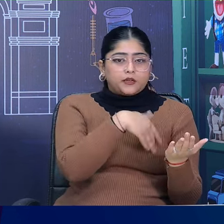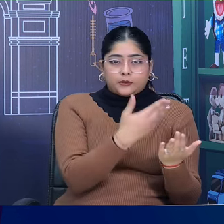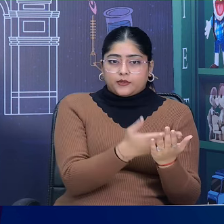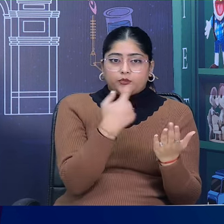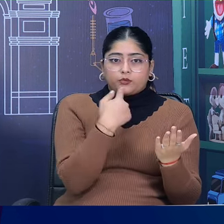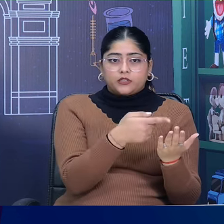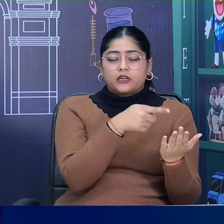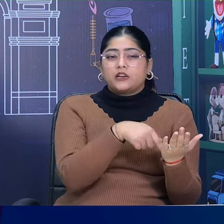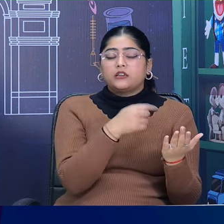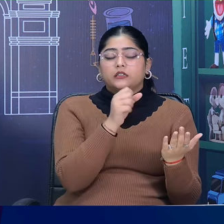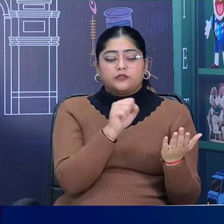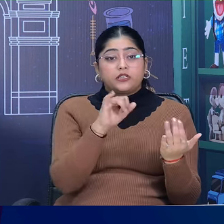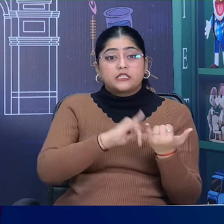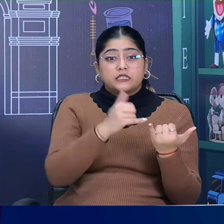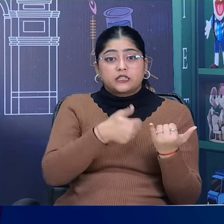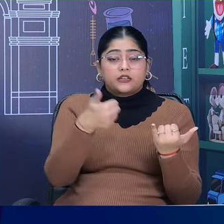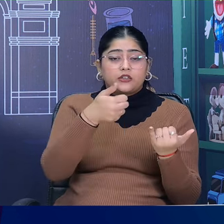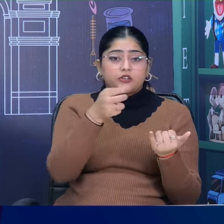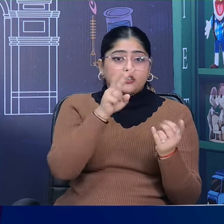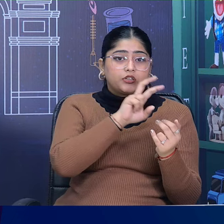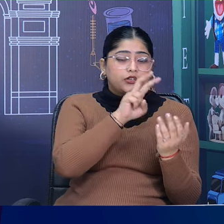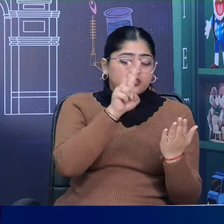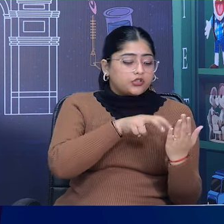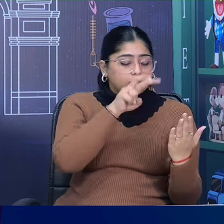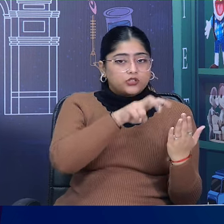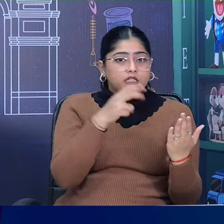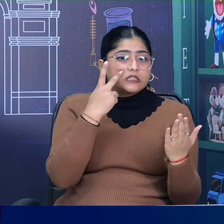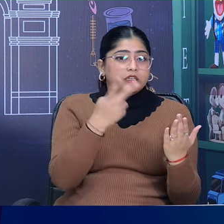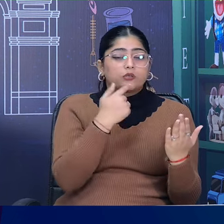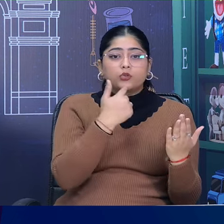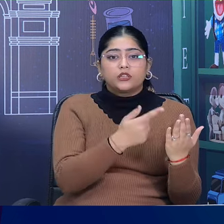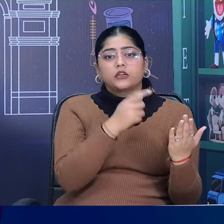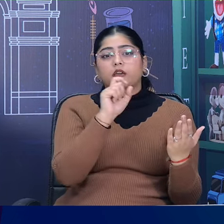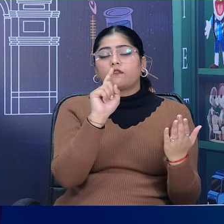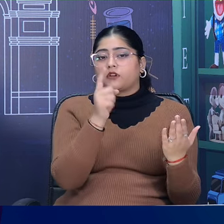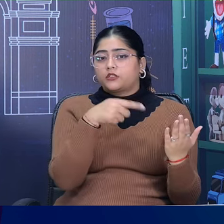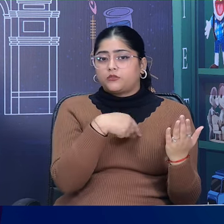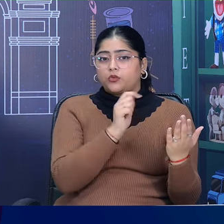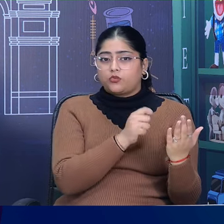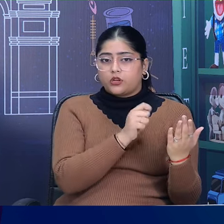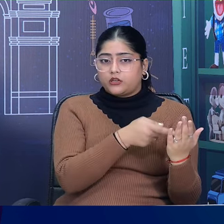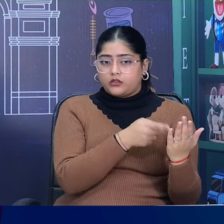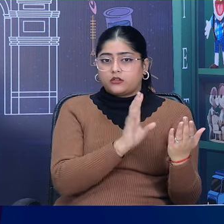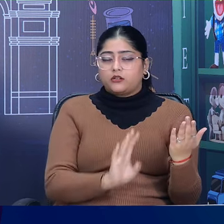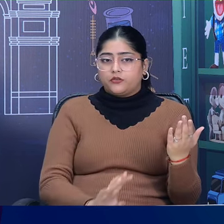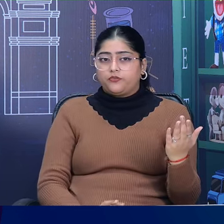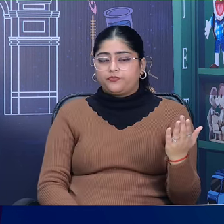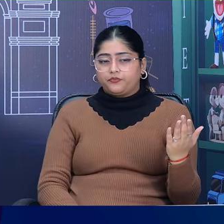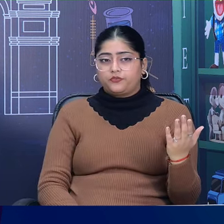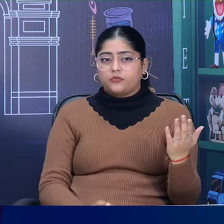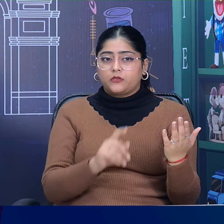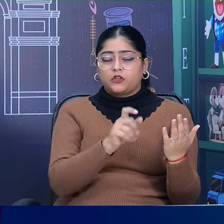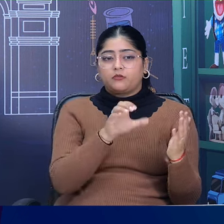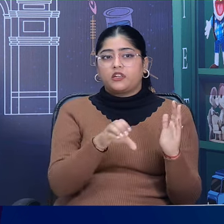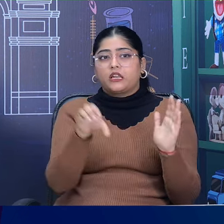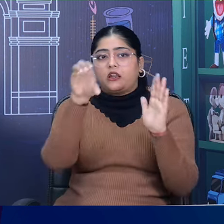काम करना पड़ेगा अगर वहां पर भी नहीं काम किया जाता तो वो उस पंचायत कमेटी की भी कंप्लेंट कर सकता है अगले लेवल पर जिसके लिए